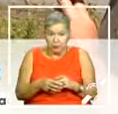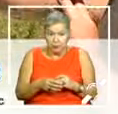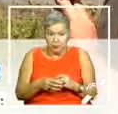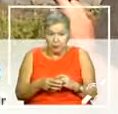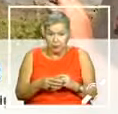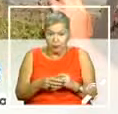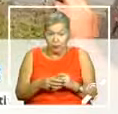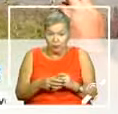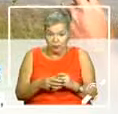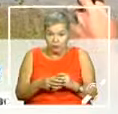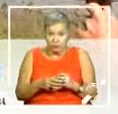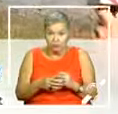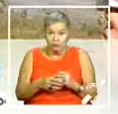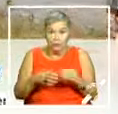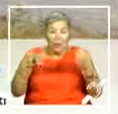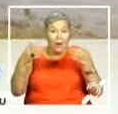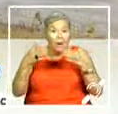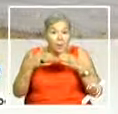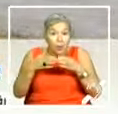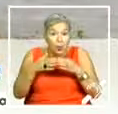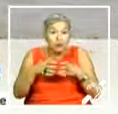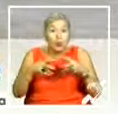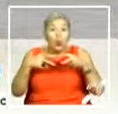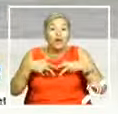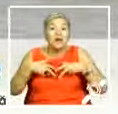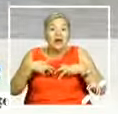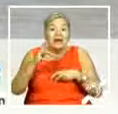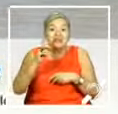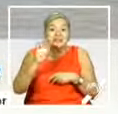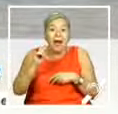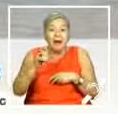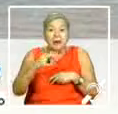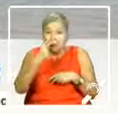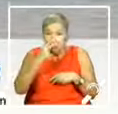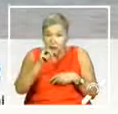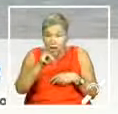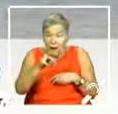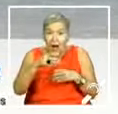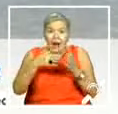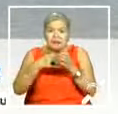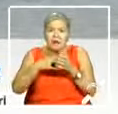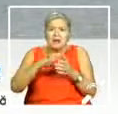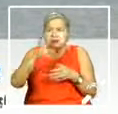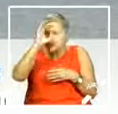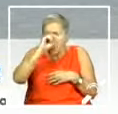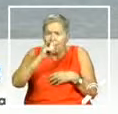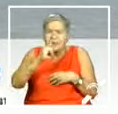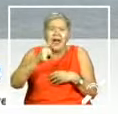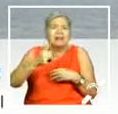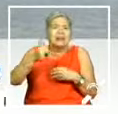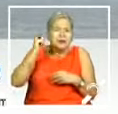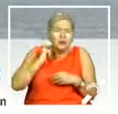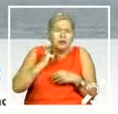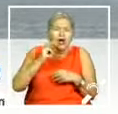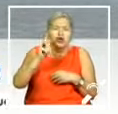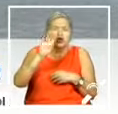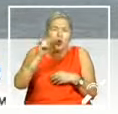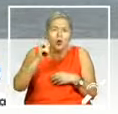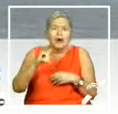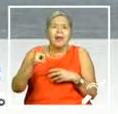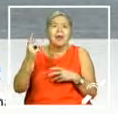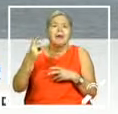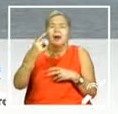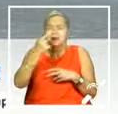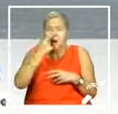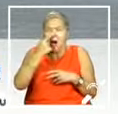În spatele meu este portul ucrainean Izmail, atacat chiar noaptea trecută cu drone iraniene de către